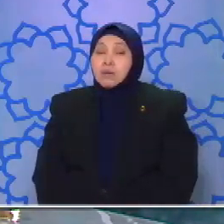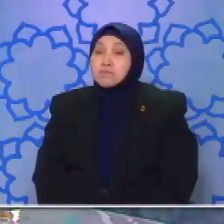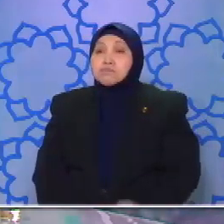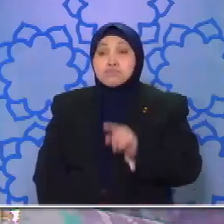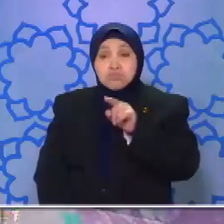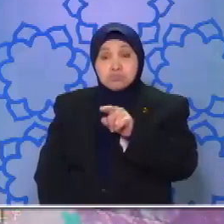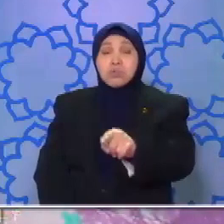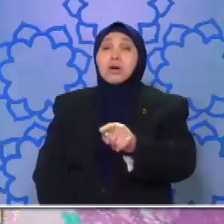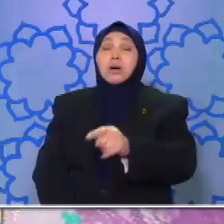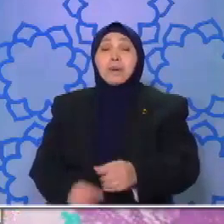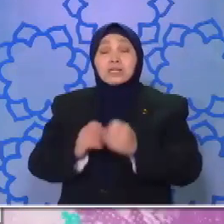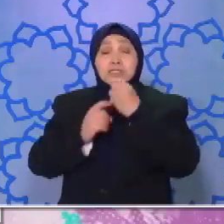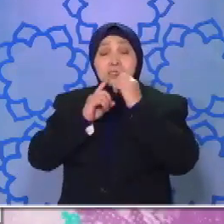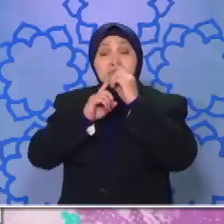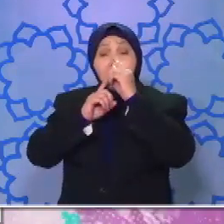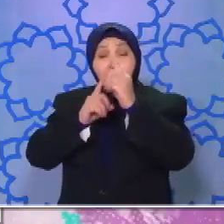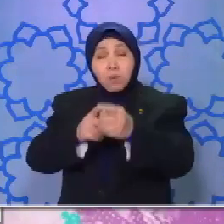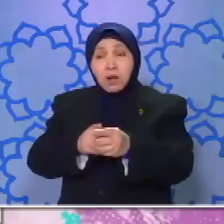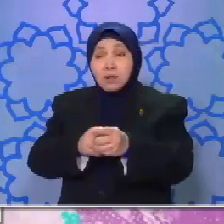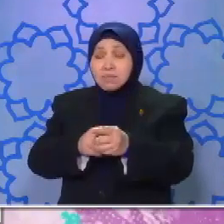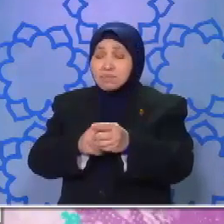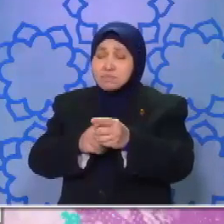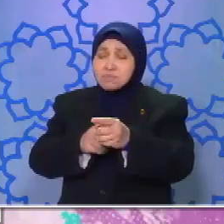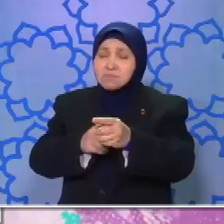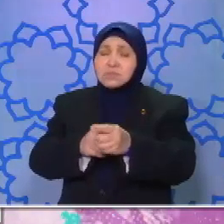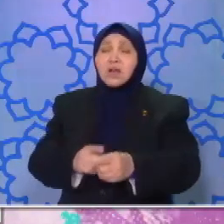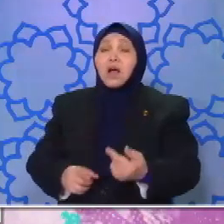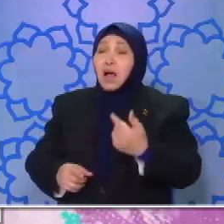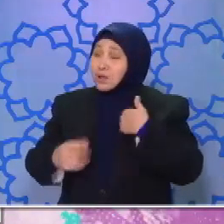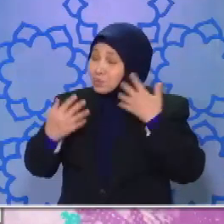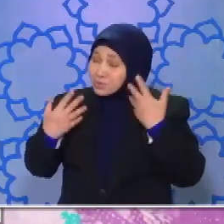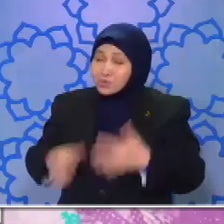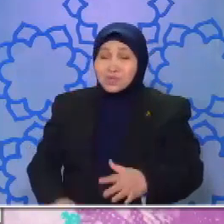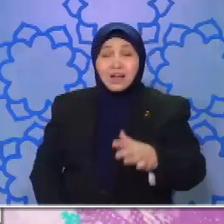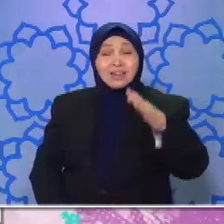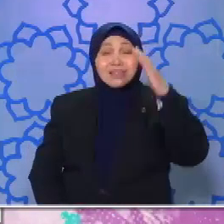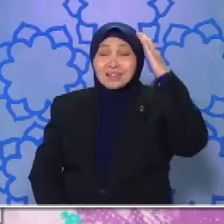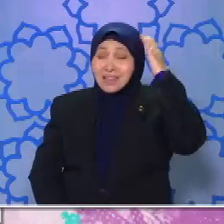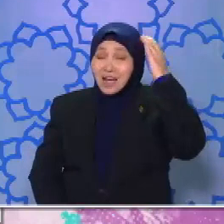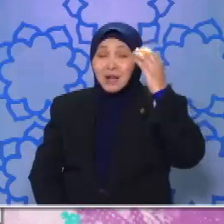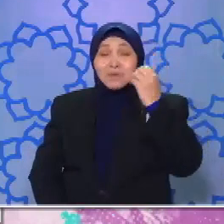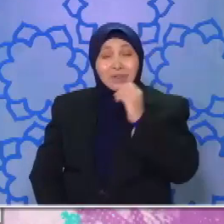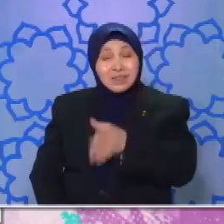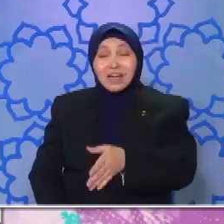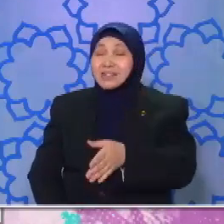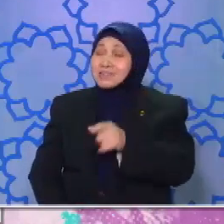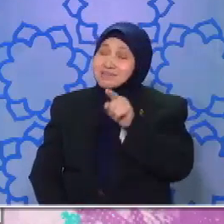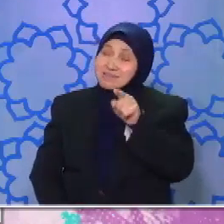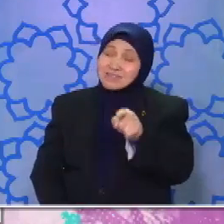قال ألم أقل لك إنك لن